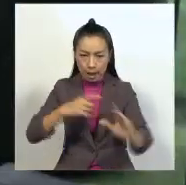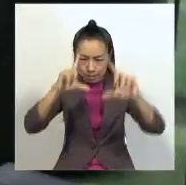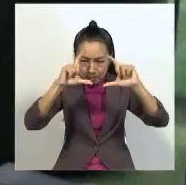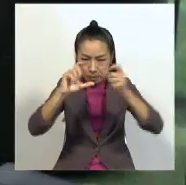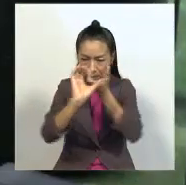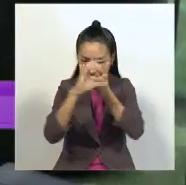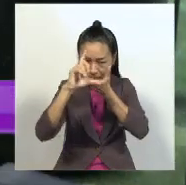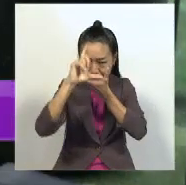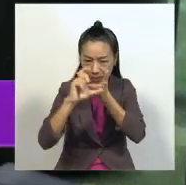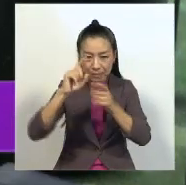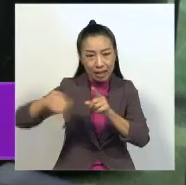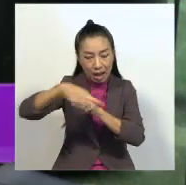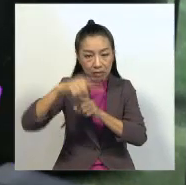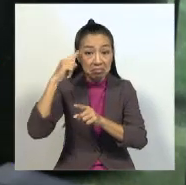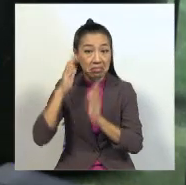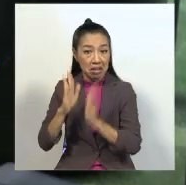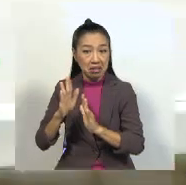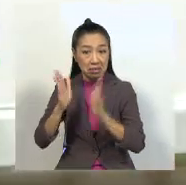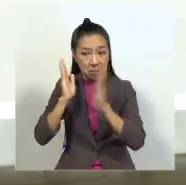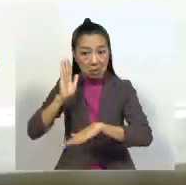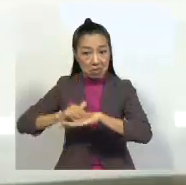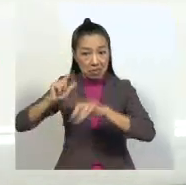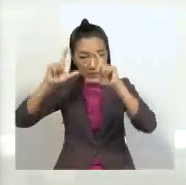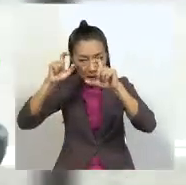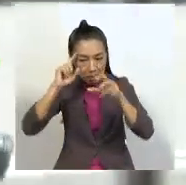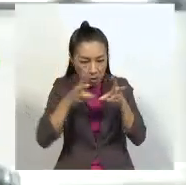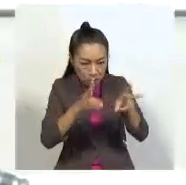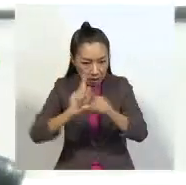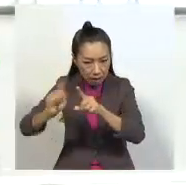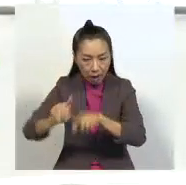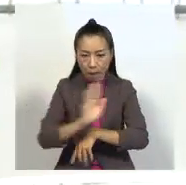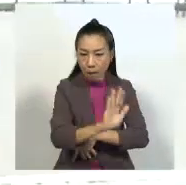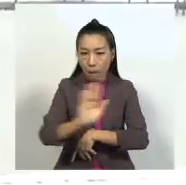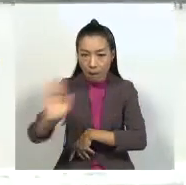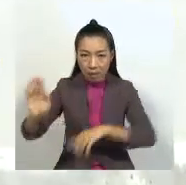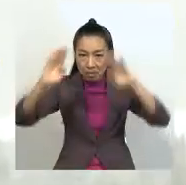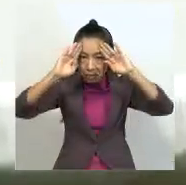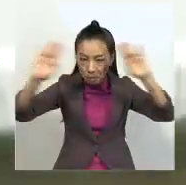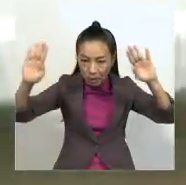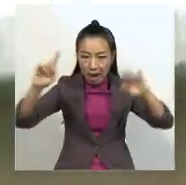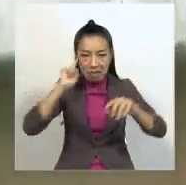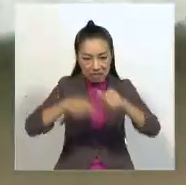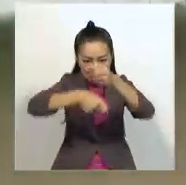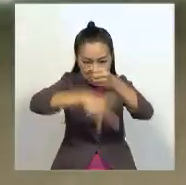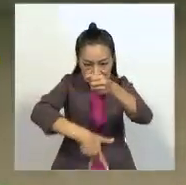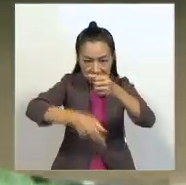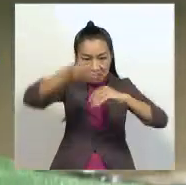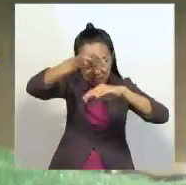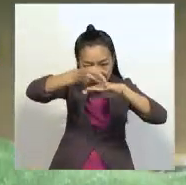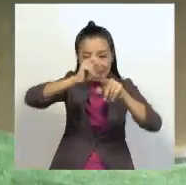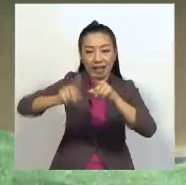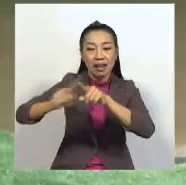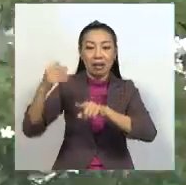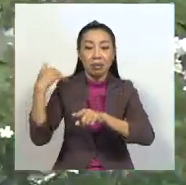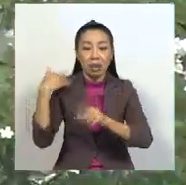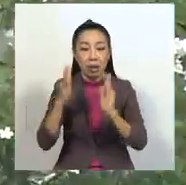นมักมีขั้นตอนหรือวิธีการที่แตกต่างกันออกไปตามความถนัดและประสบการณ์ซึ่งสิ่งสำคัญอันดับแรกที่ช่